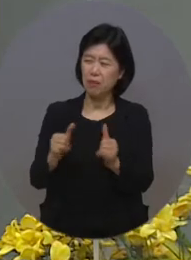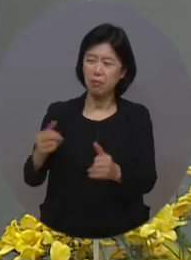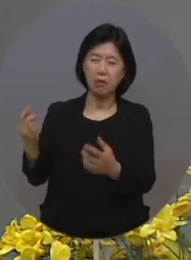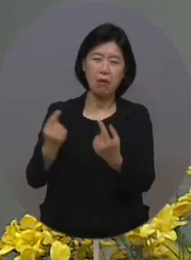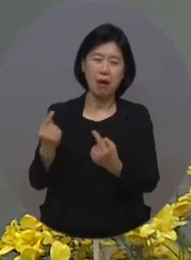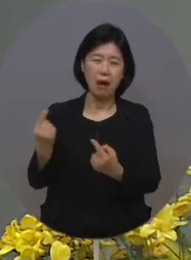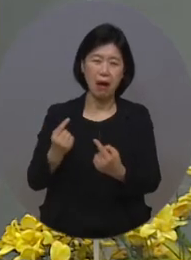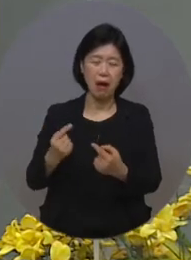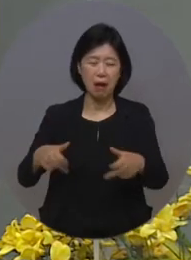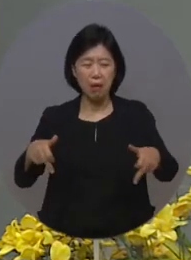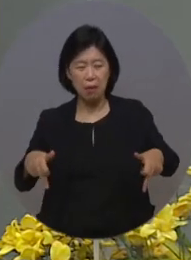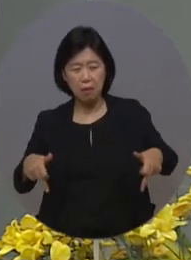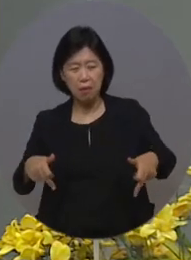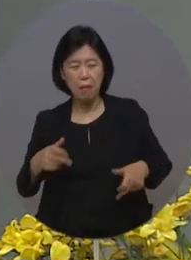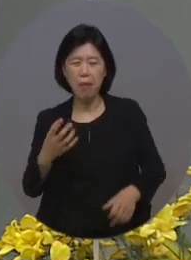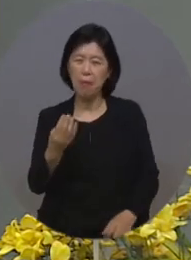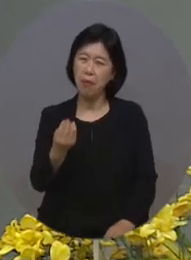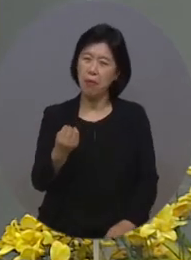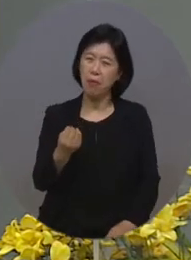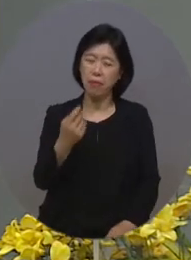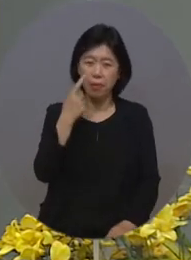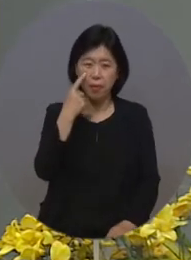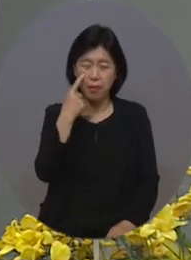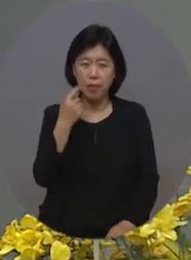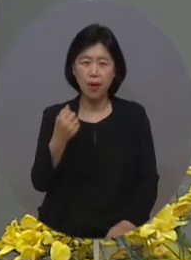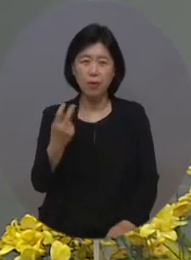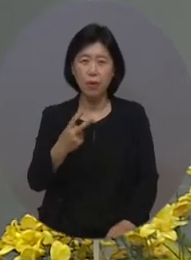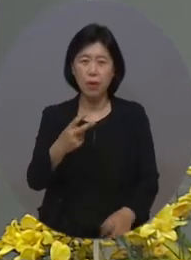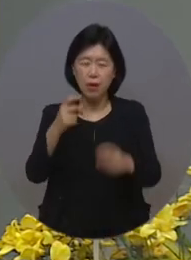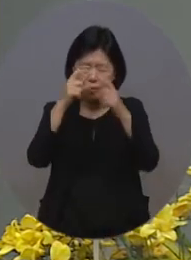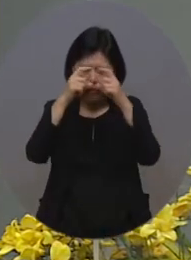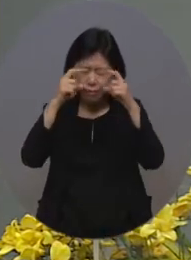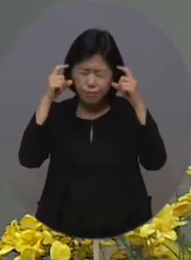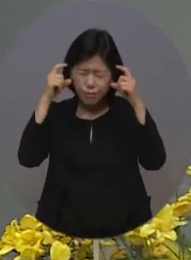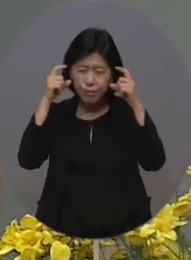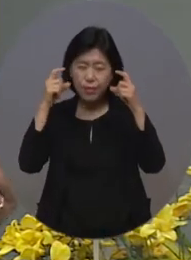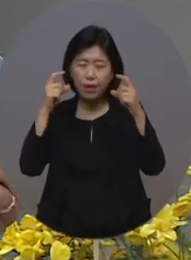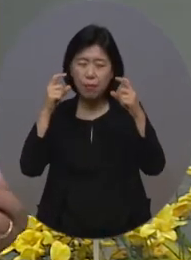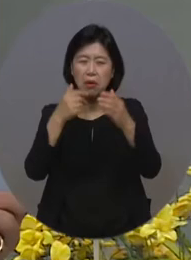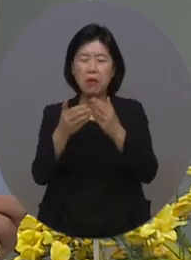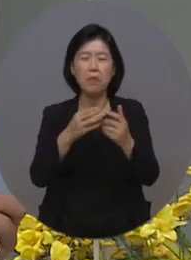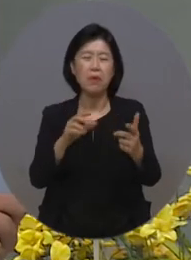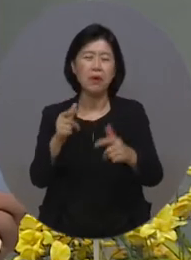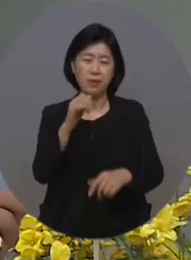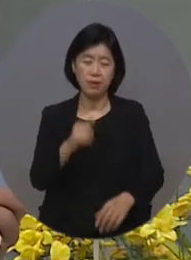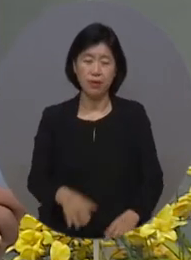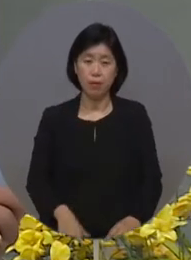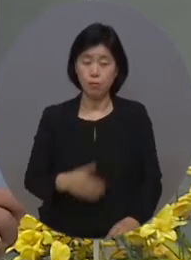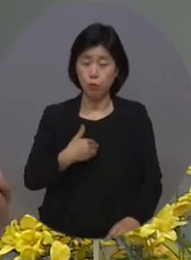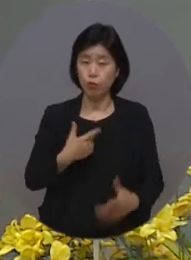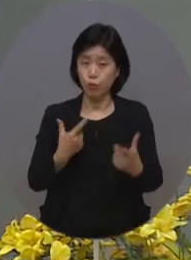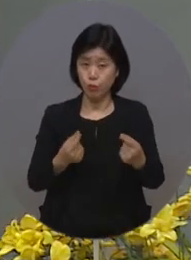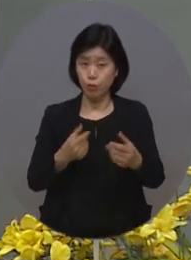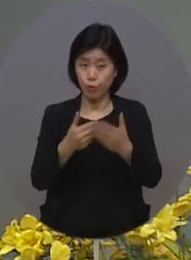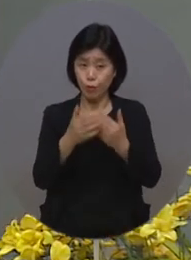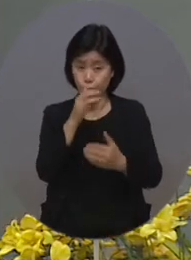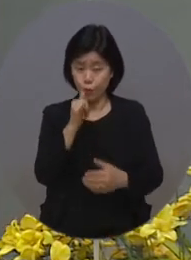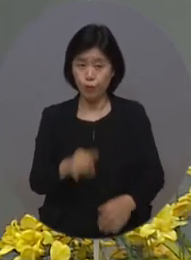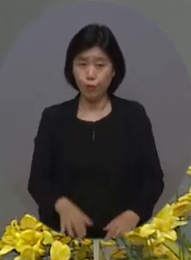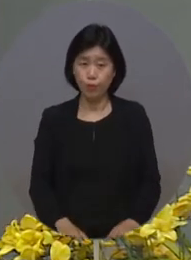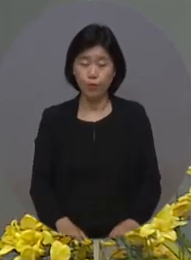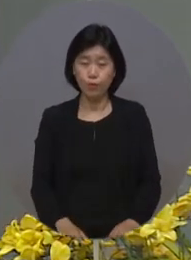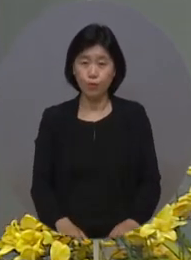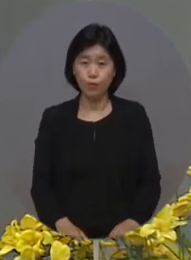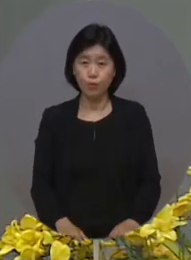기억하는 중에 가장 인상적인 게 안대를 끼고 일주일 도가 똑같이 시각적인 더 살아본 거예요 아 근데 그때 젊은